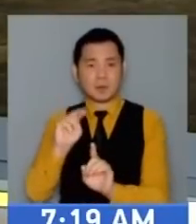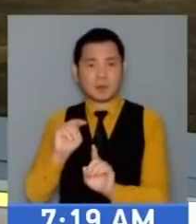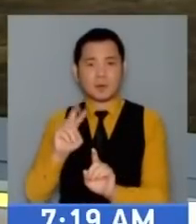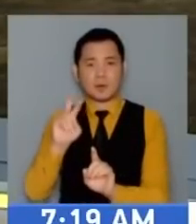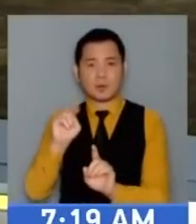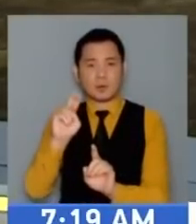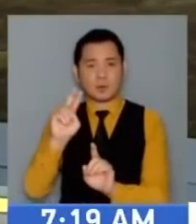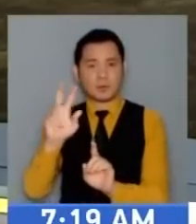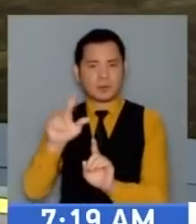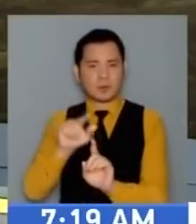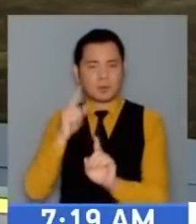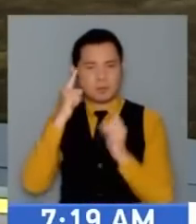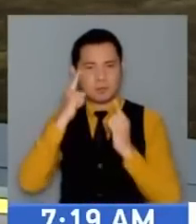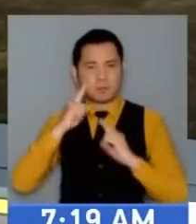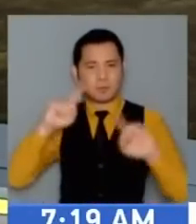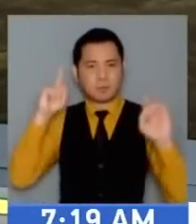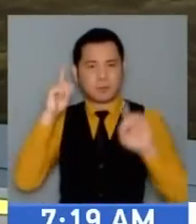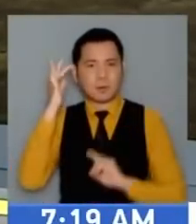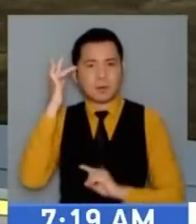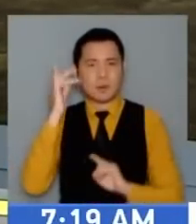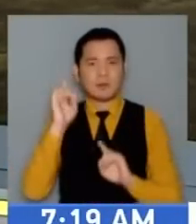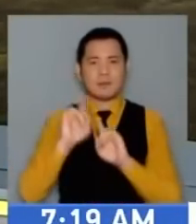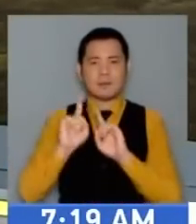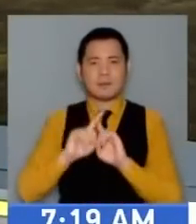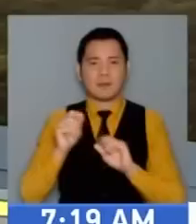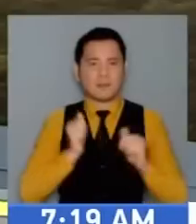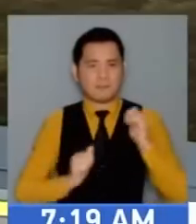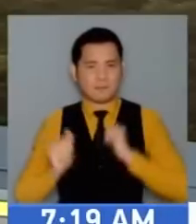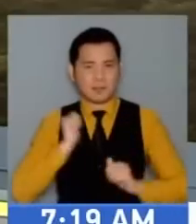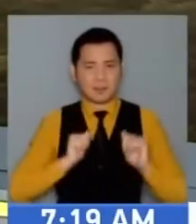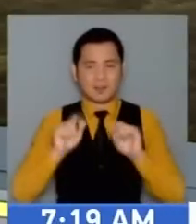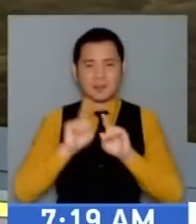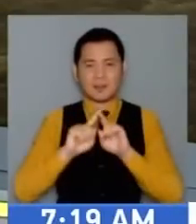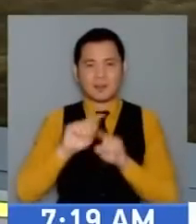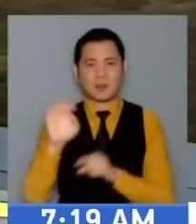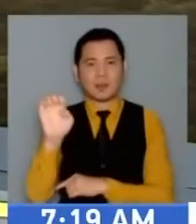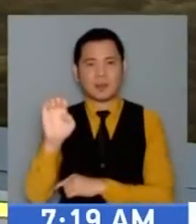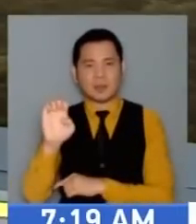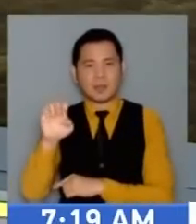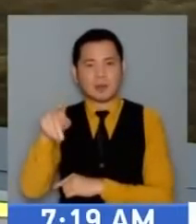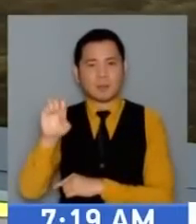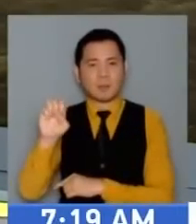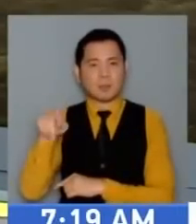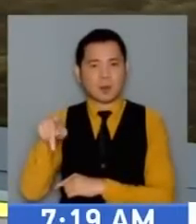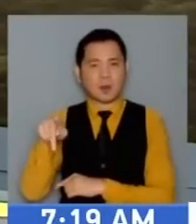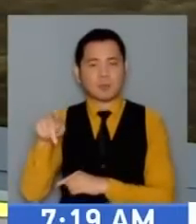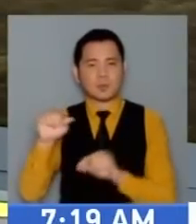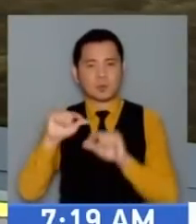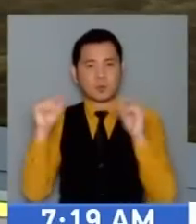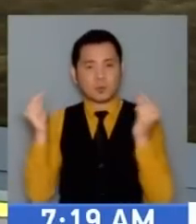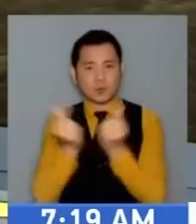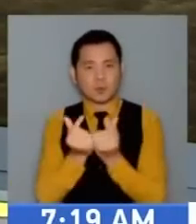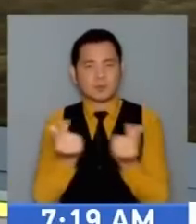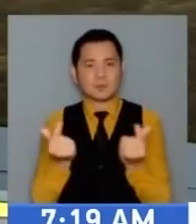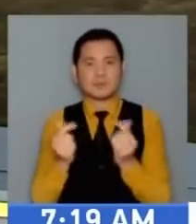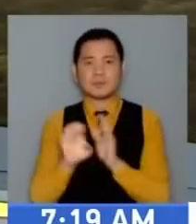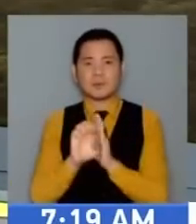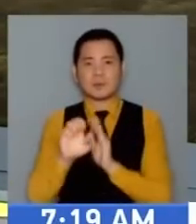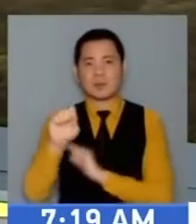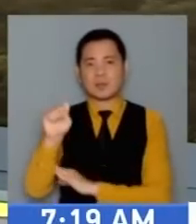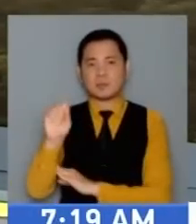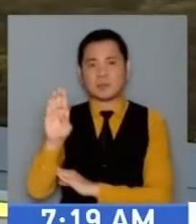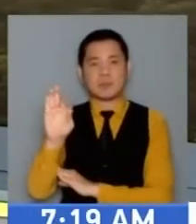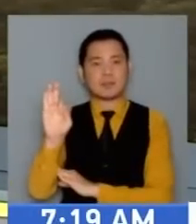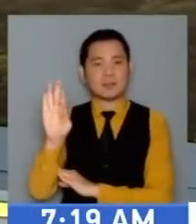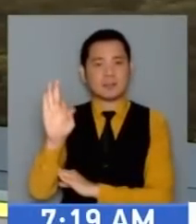electrifying performances ng iba't ibang P-Pop groups, kabilang ang P-Pop Kings na SB19.